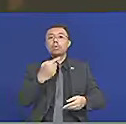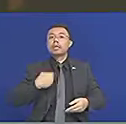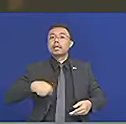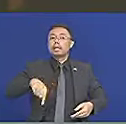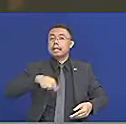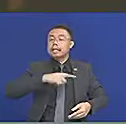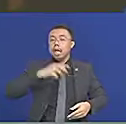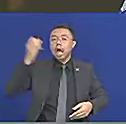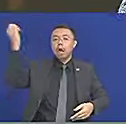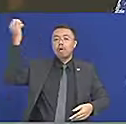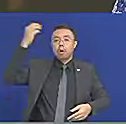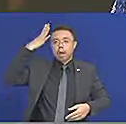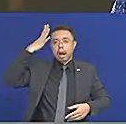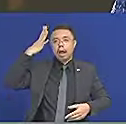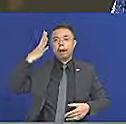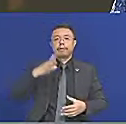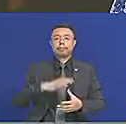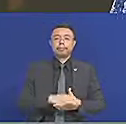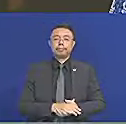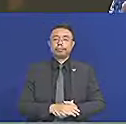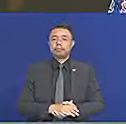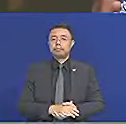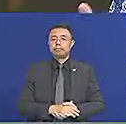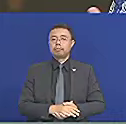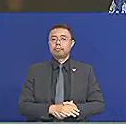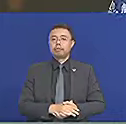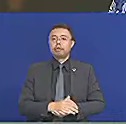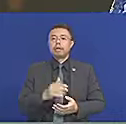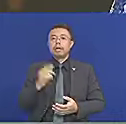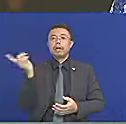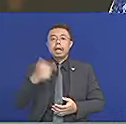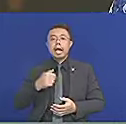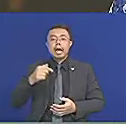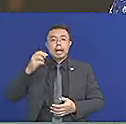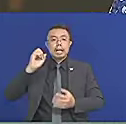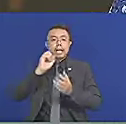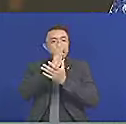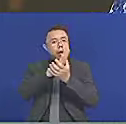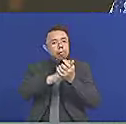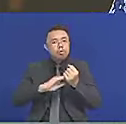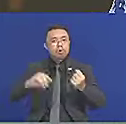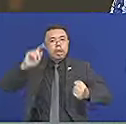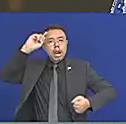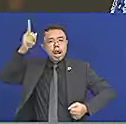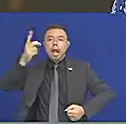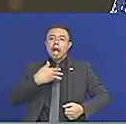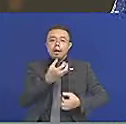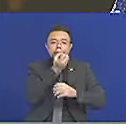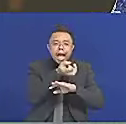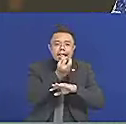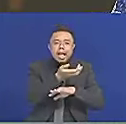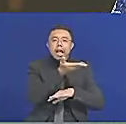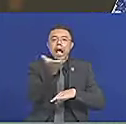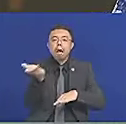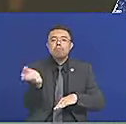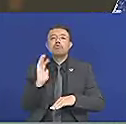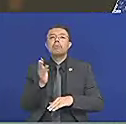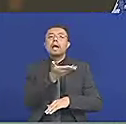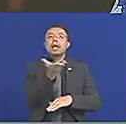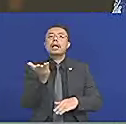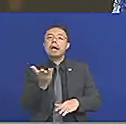kita anugerah. Demi kemurahan Allah aku menasihatkan kamu supaya kamu